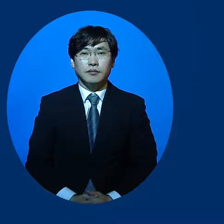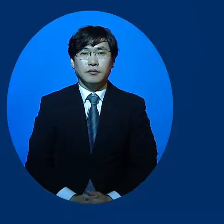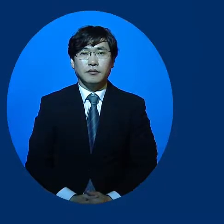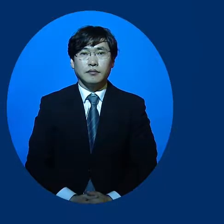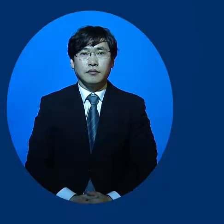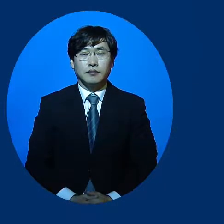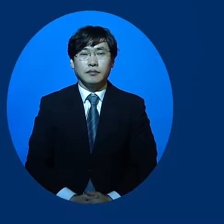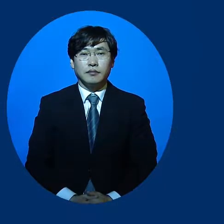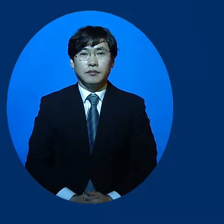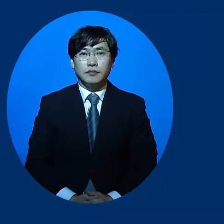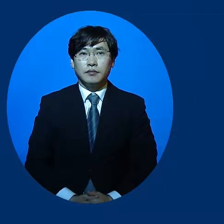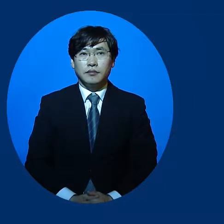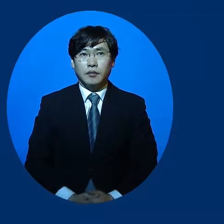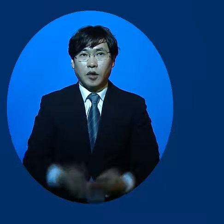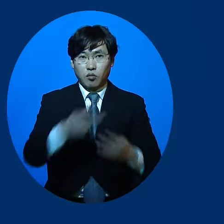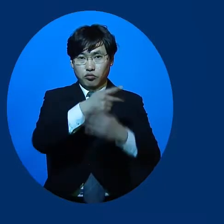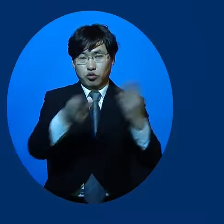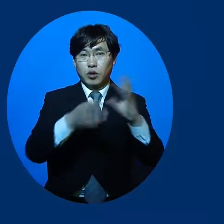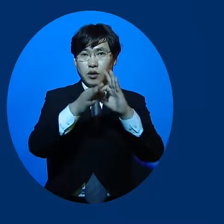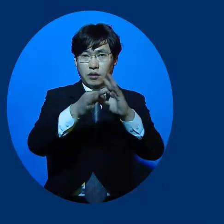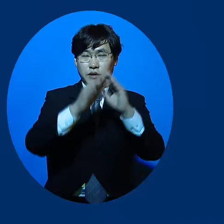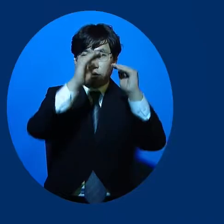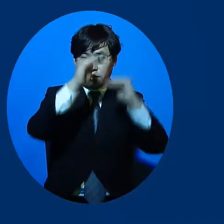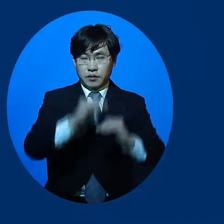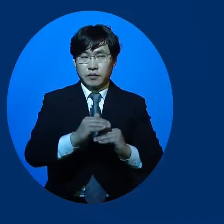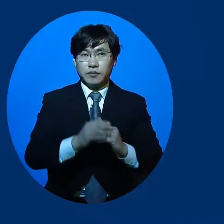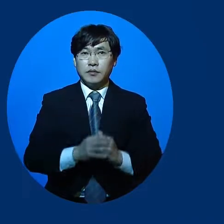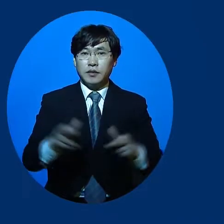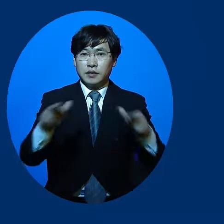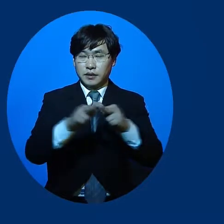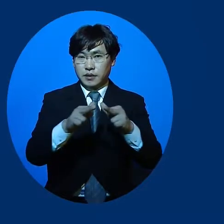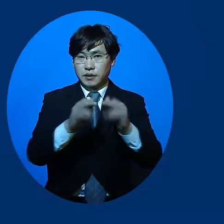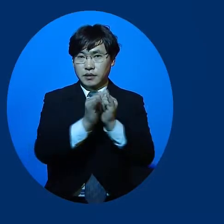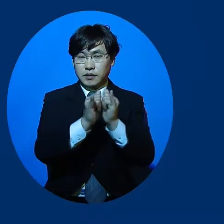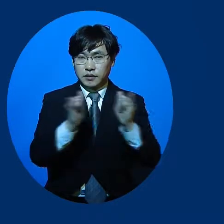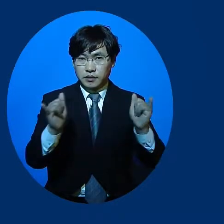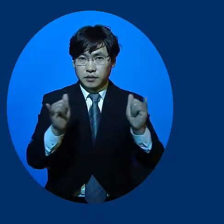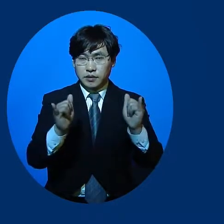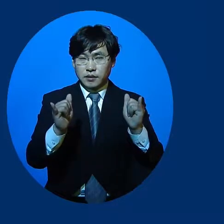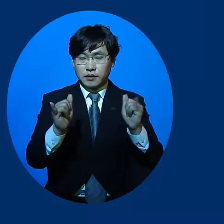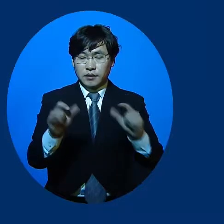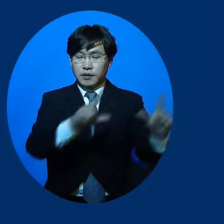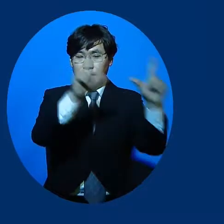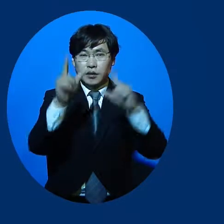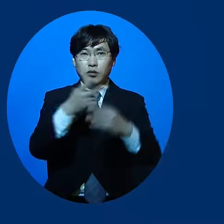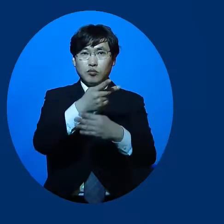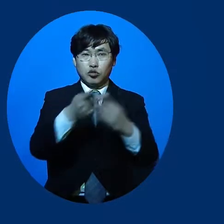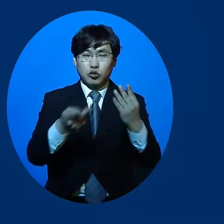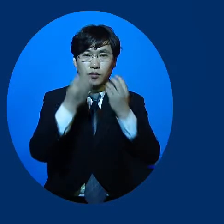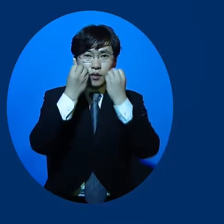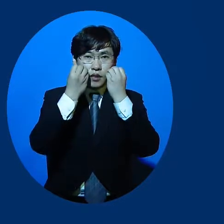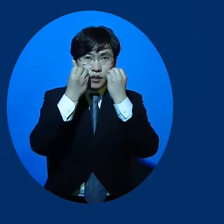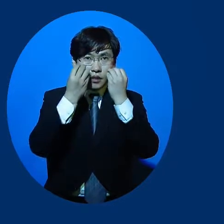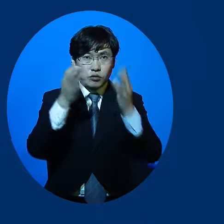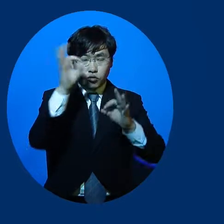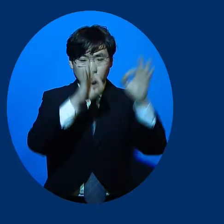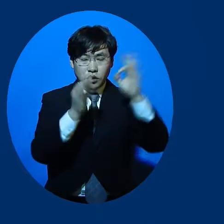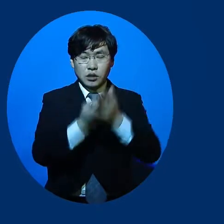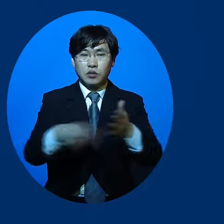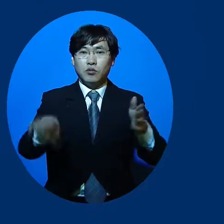다음은 프로그램 관련입니다. 장애인 생활체육 프로그램의 신규 수요 발굴을